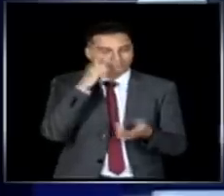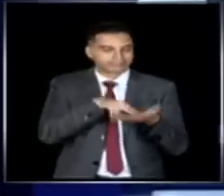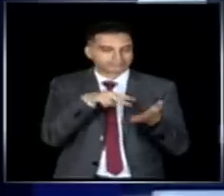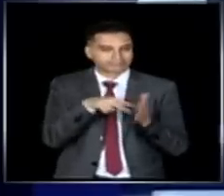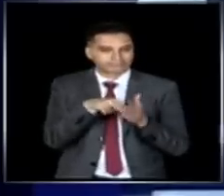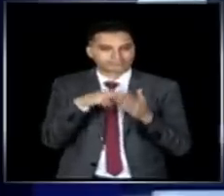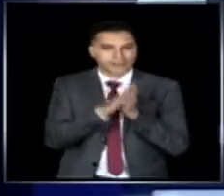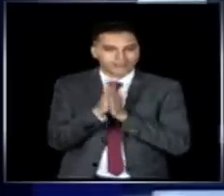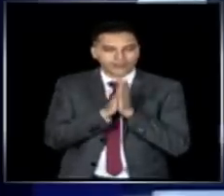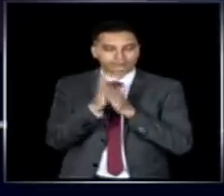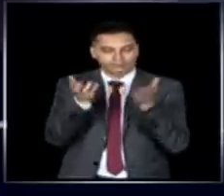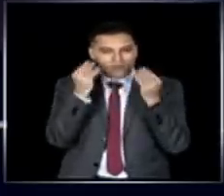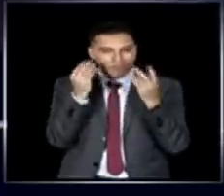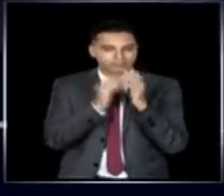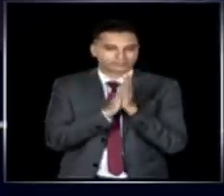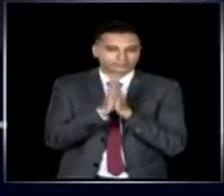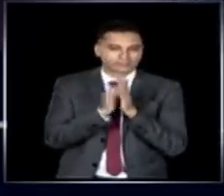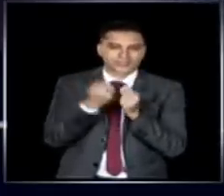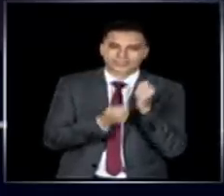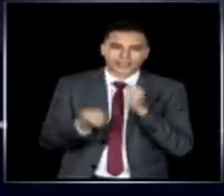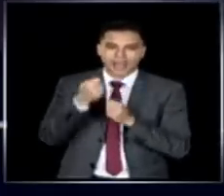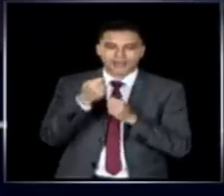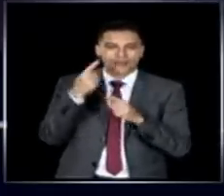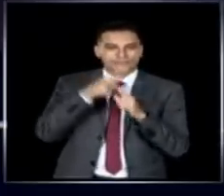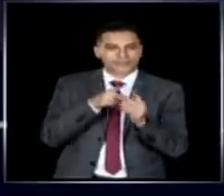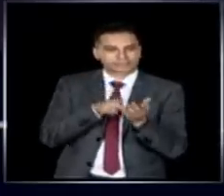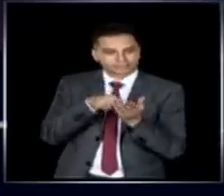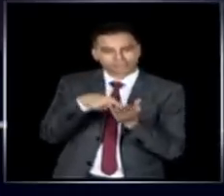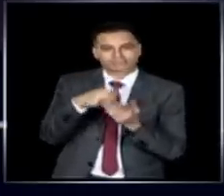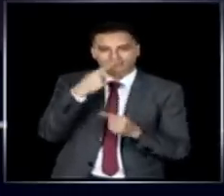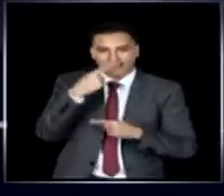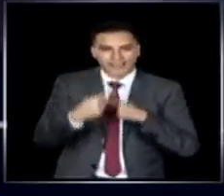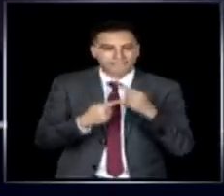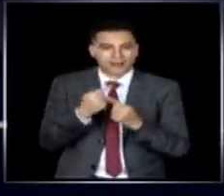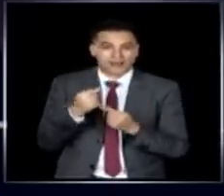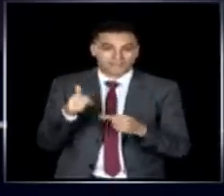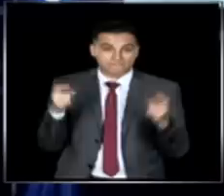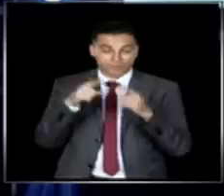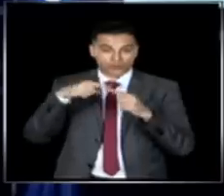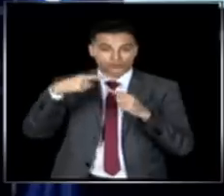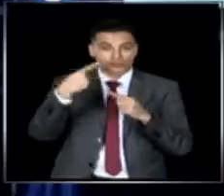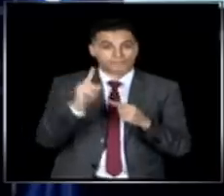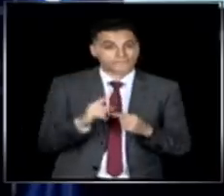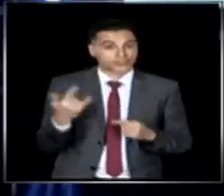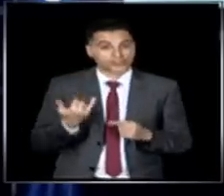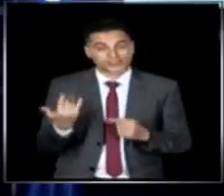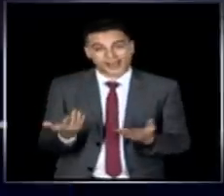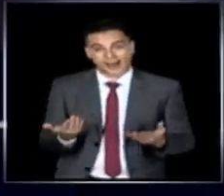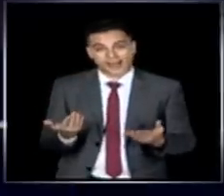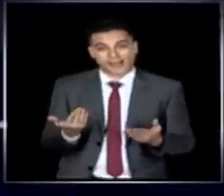ترجعوا مستعدين بجد، فتعرفوا تكملوا. الماتشات اللي جاية بالنسبة لكو ماتشات